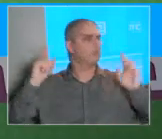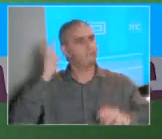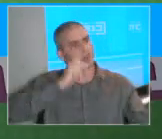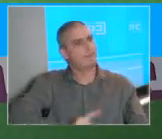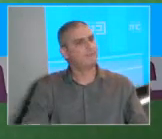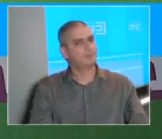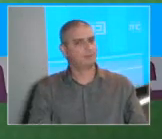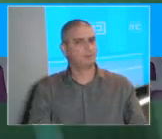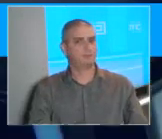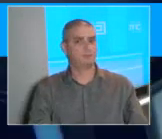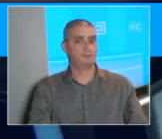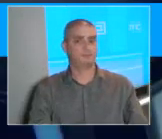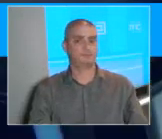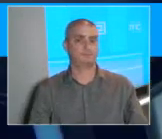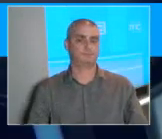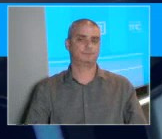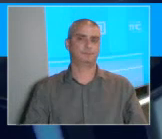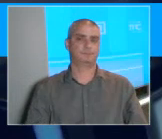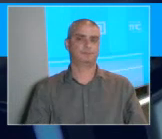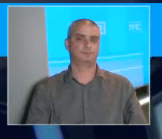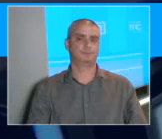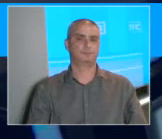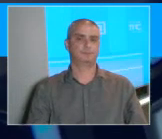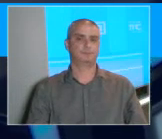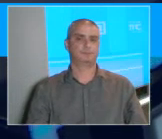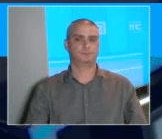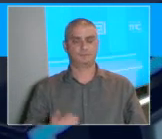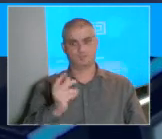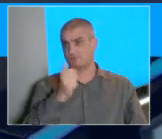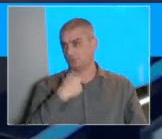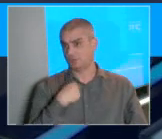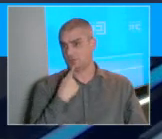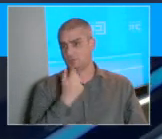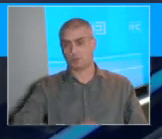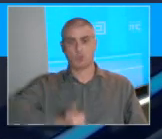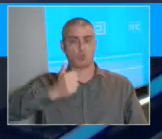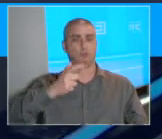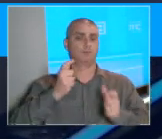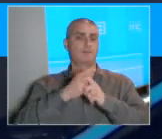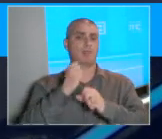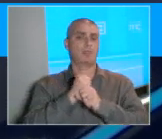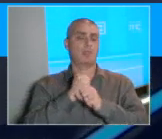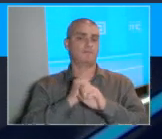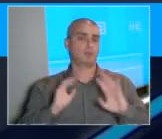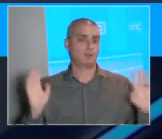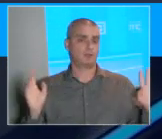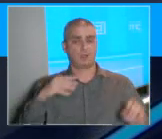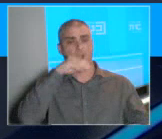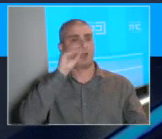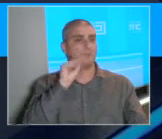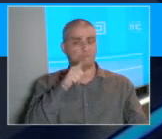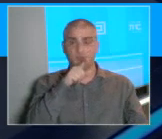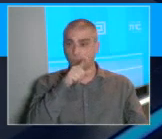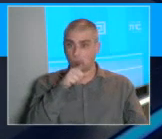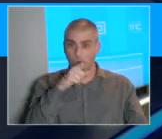מבין? תראי, אני קודם כל מפנה את הדברים שלי לראש מפלגת העבודה, אמיר פרץ.